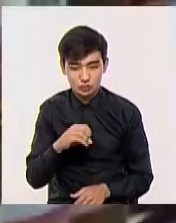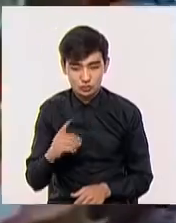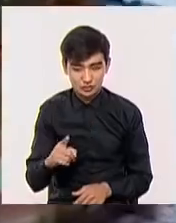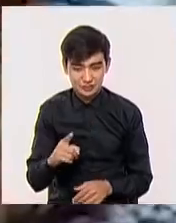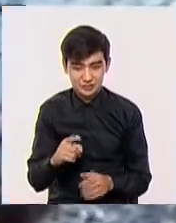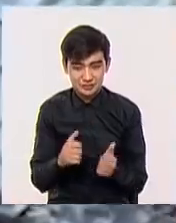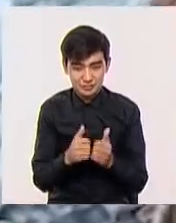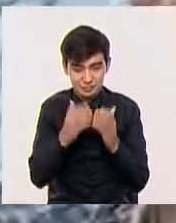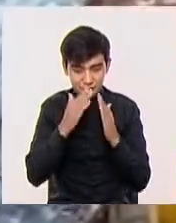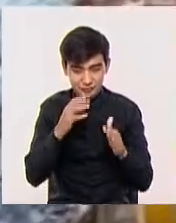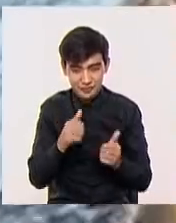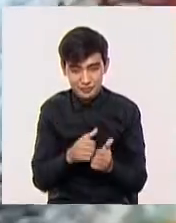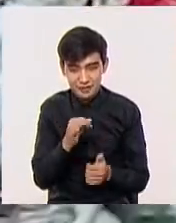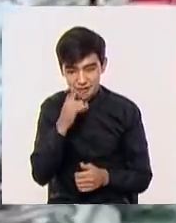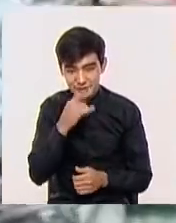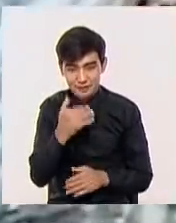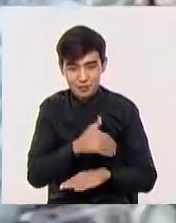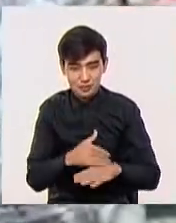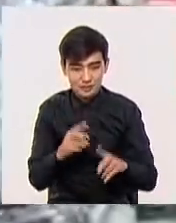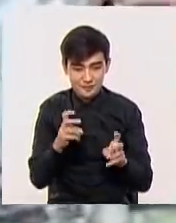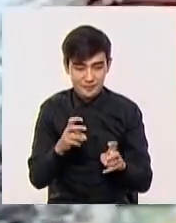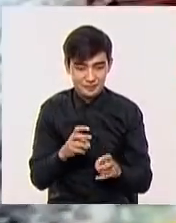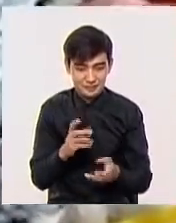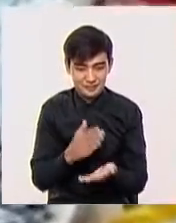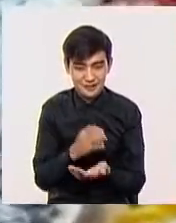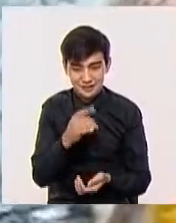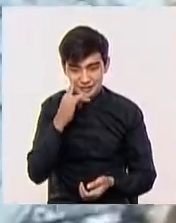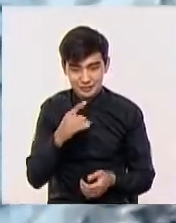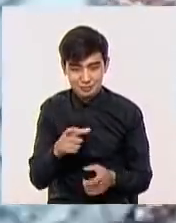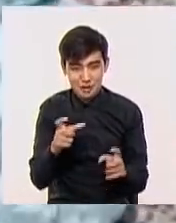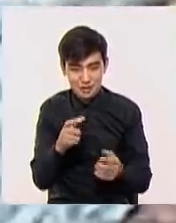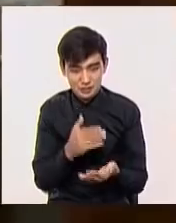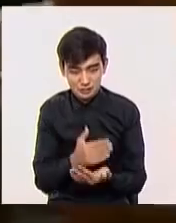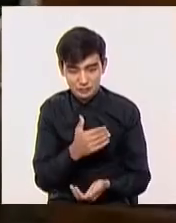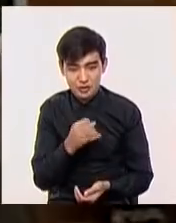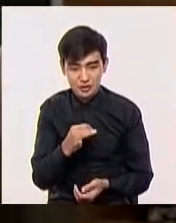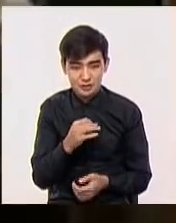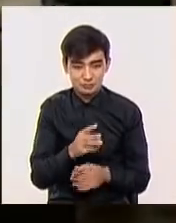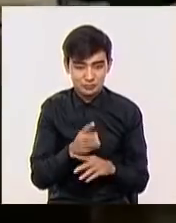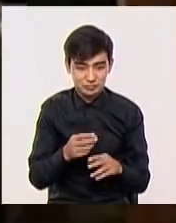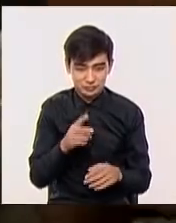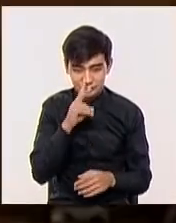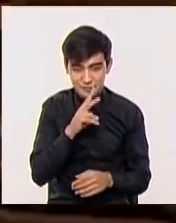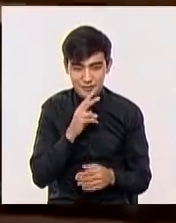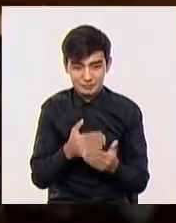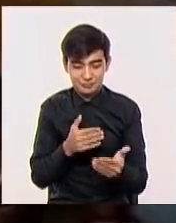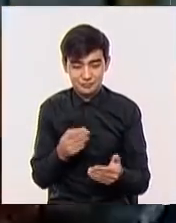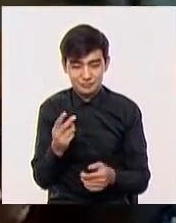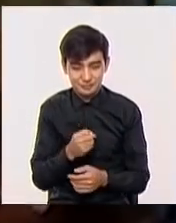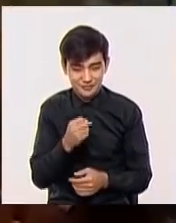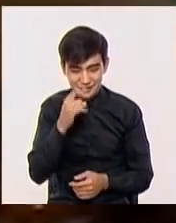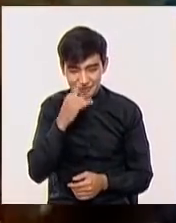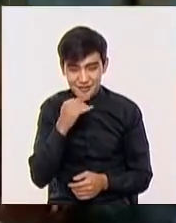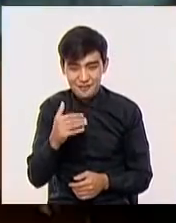мешінің маңы. Жергілікті халық қазақ көше сатап кеткен аудан. Мұнда қазақтар дүкенді ұстайды. Бұл кадрларды 2,5 ай бұрын ауған жеріне барған